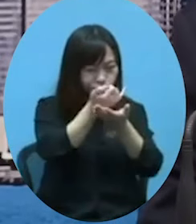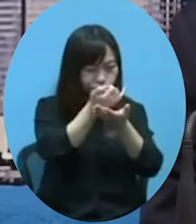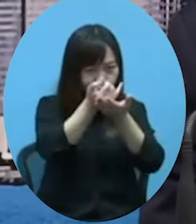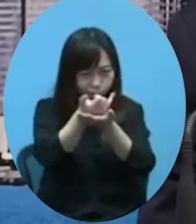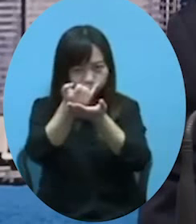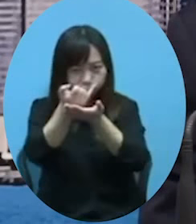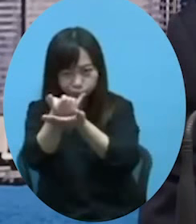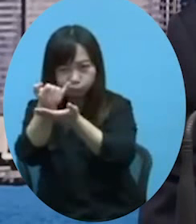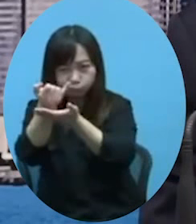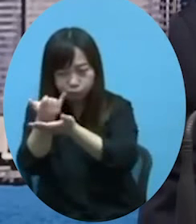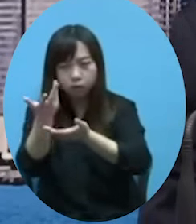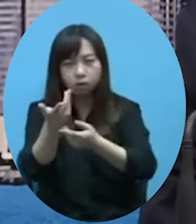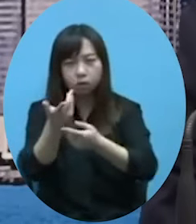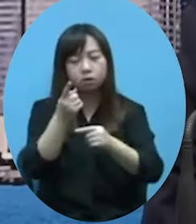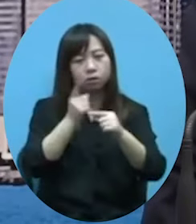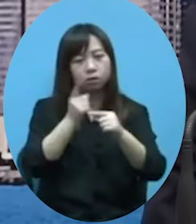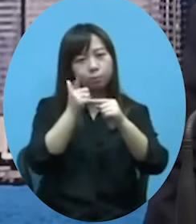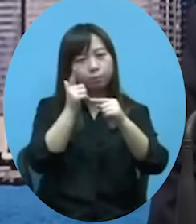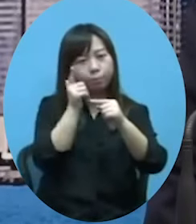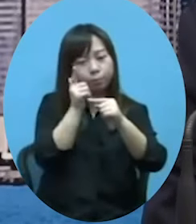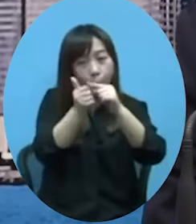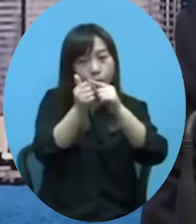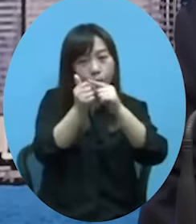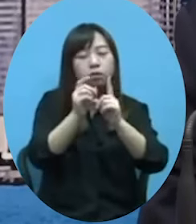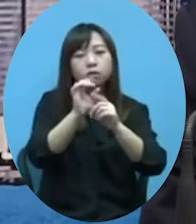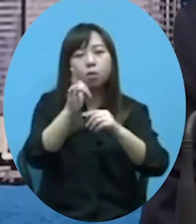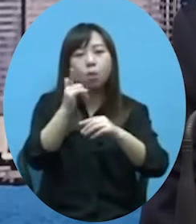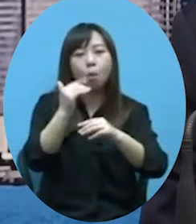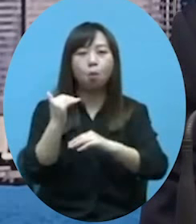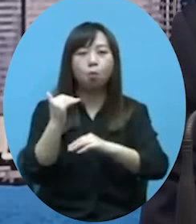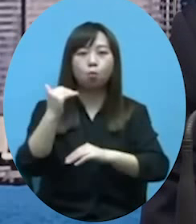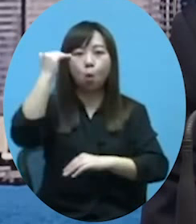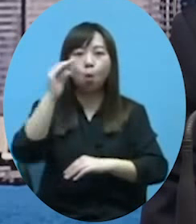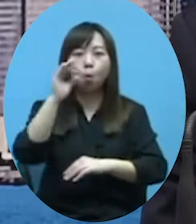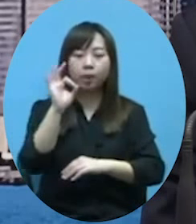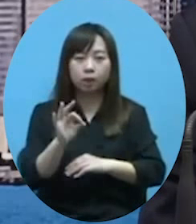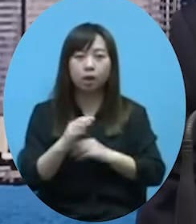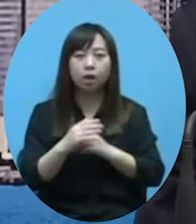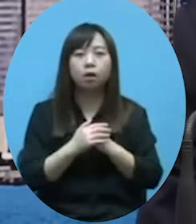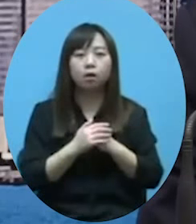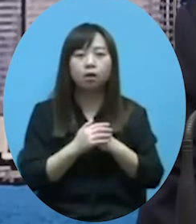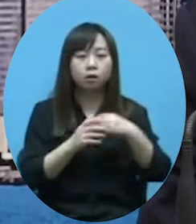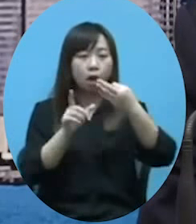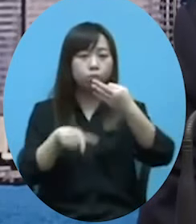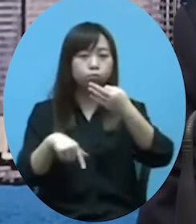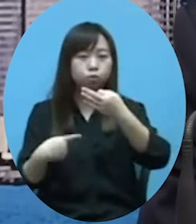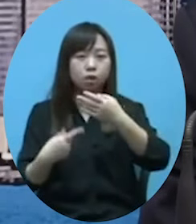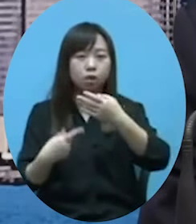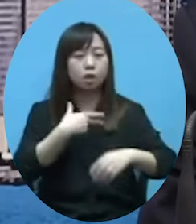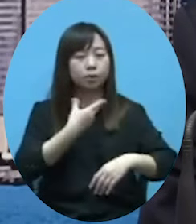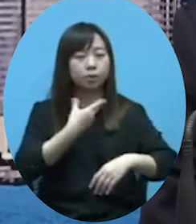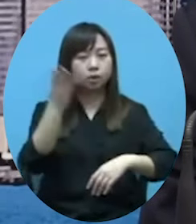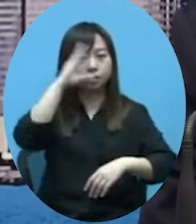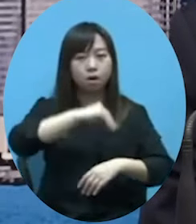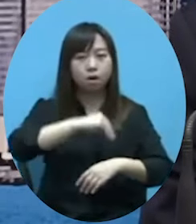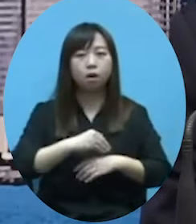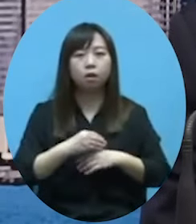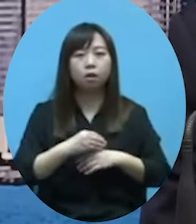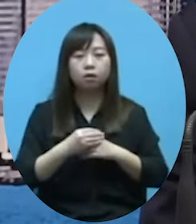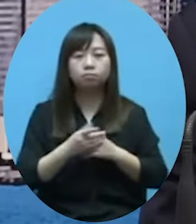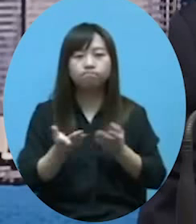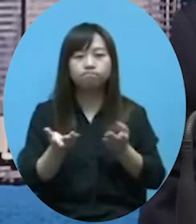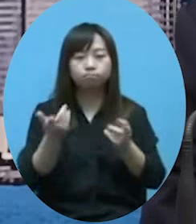測試所以這個準確性呢其實也是很高我們在3月1號即是星期日晚我們就